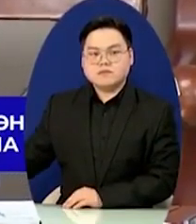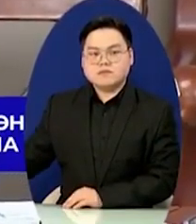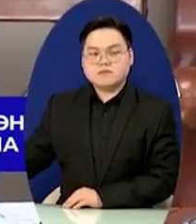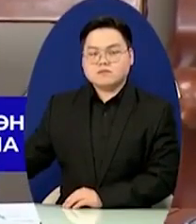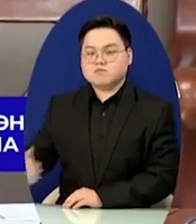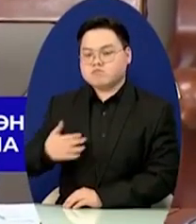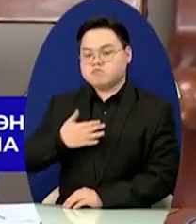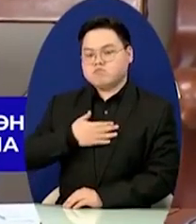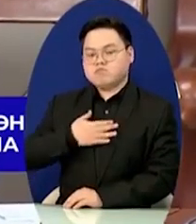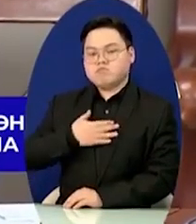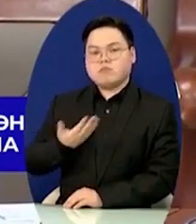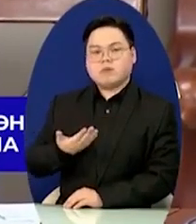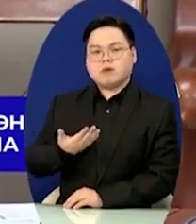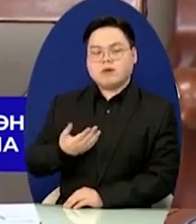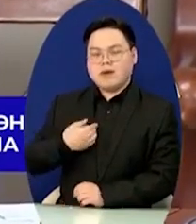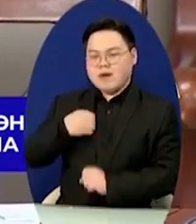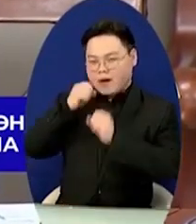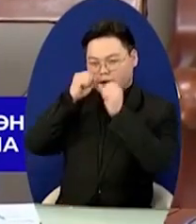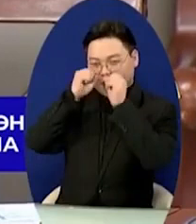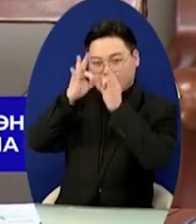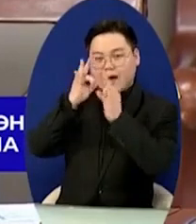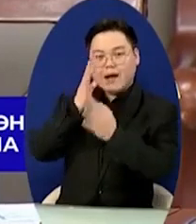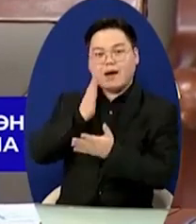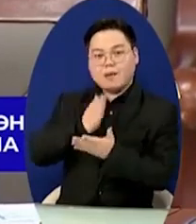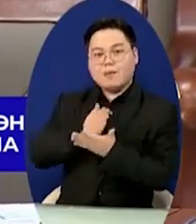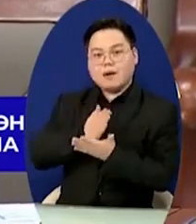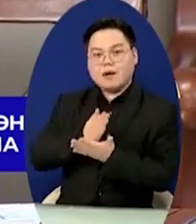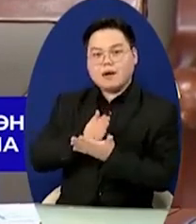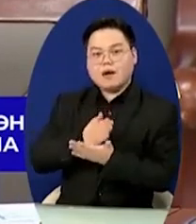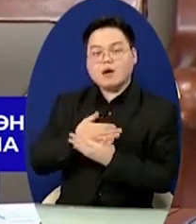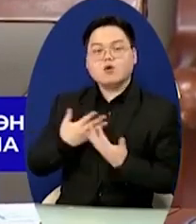За би одоо бүр нэлээд гайхал байна л да.